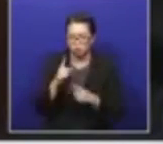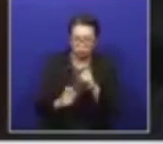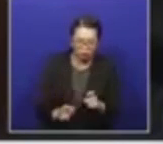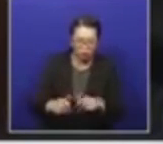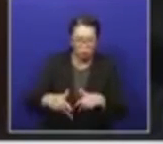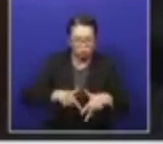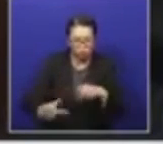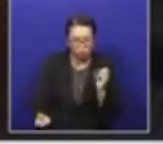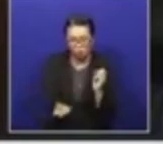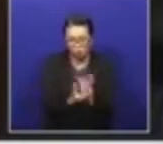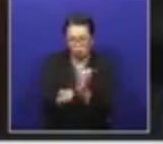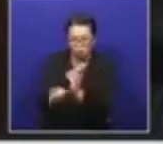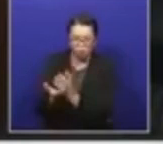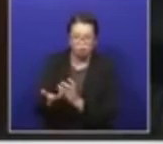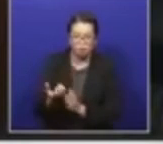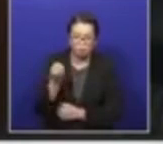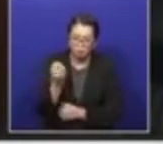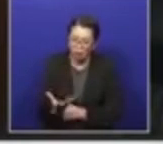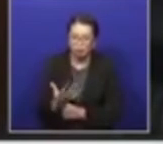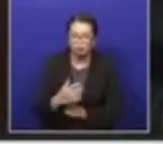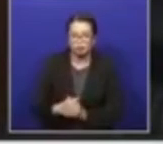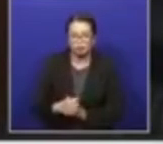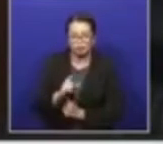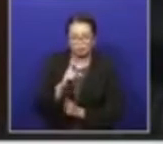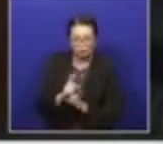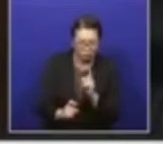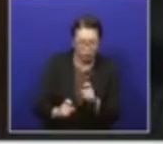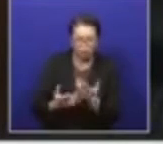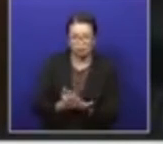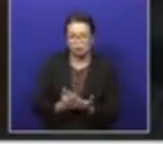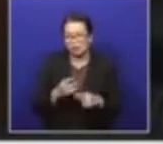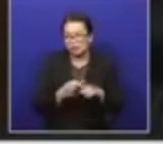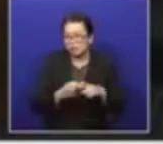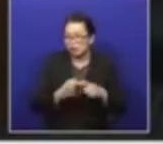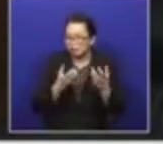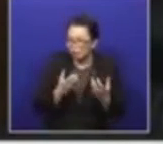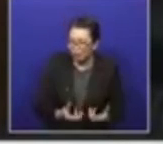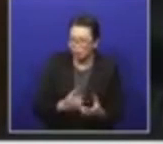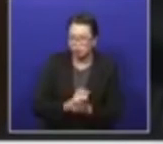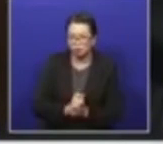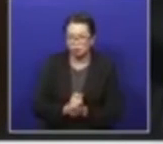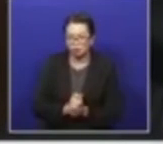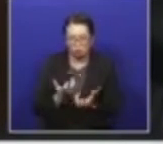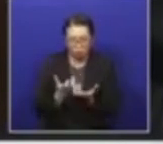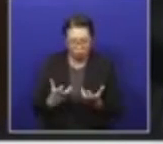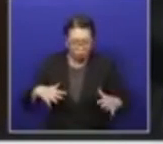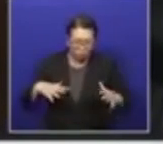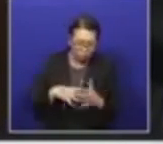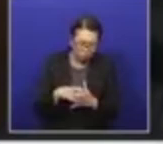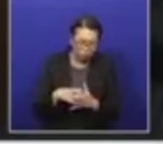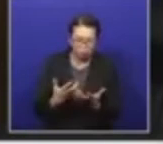ชาชนที่ได้รับผลกระทบเสียชีวิตบ้างแล้วก็ได้รับความเสียหายจากทรัพย์สินบ้างเนี่ยครับ